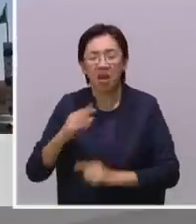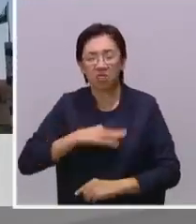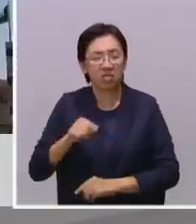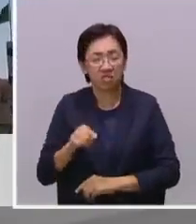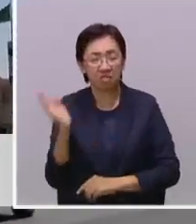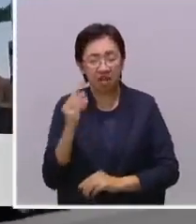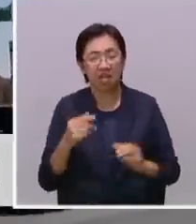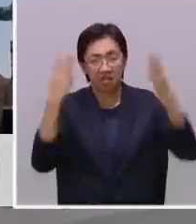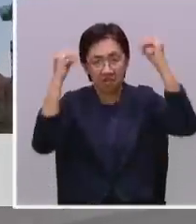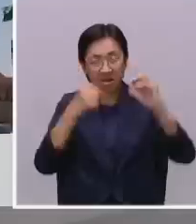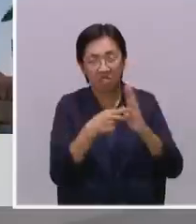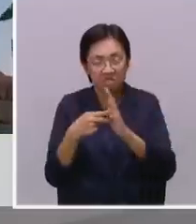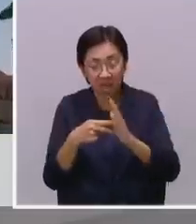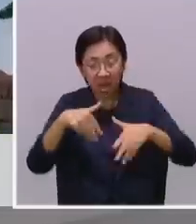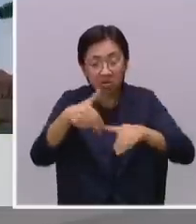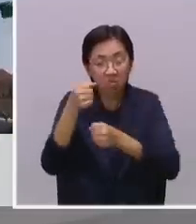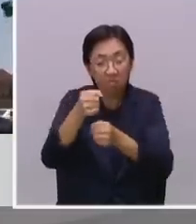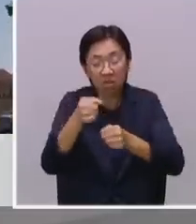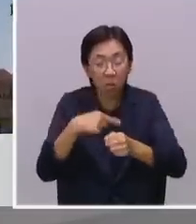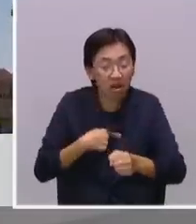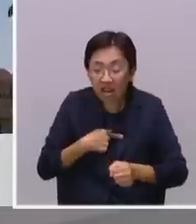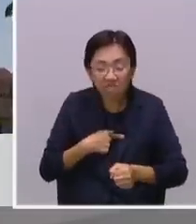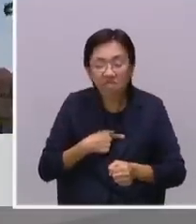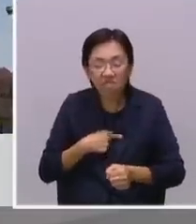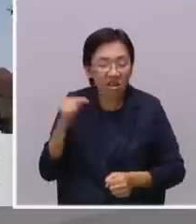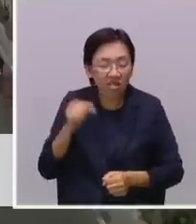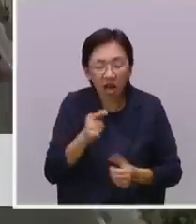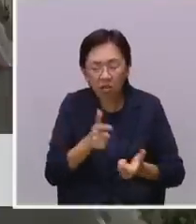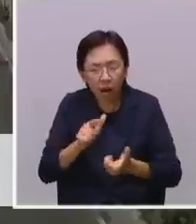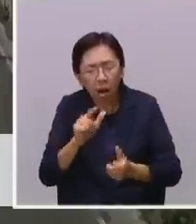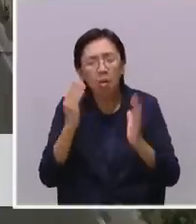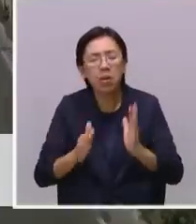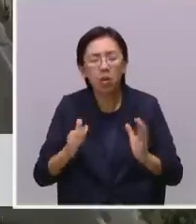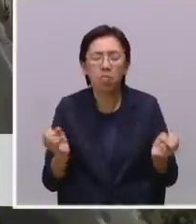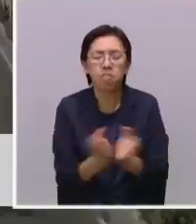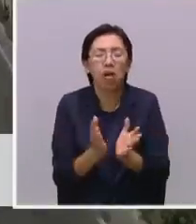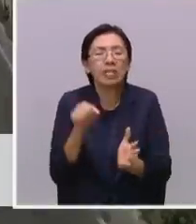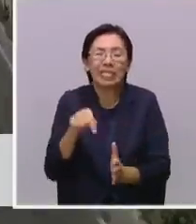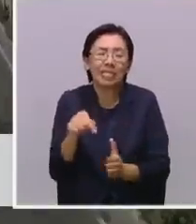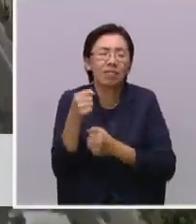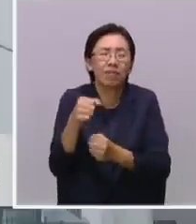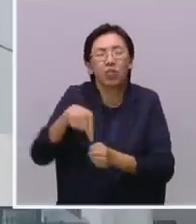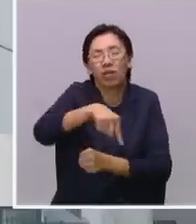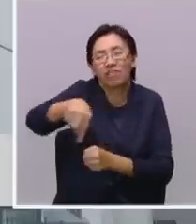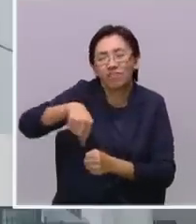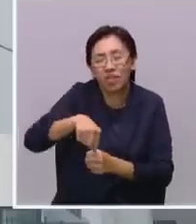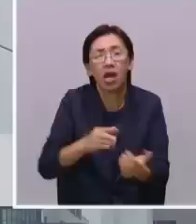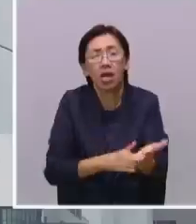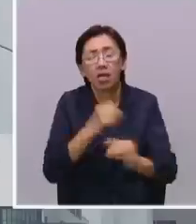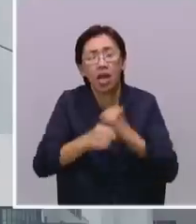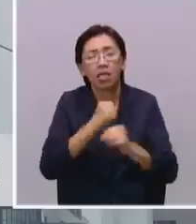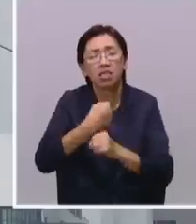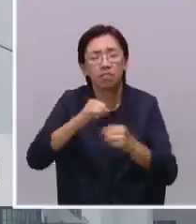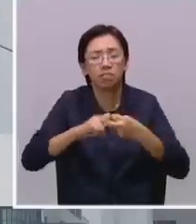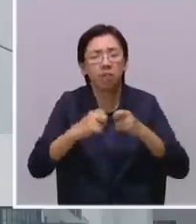ปรามการประท้วงเพื่อโค่นล้มระบอบของเขาอย่างรุนแรงจนนำไปสู่สงครามกลางเมืองในซีเรียซึ่งตอนนี้ก็ดำเนินมากว่า 10ปีแล้ว